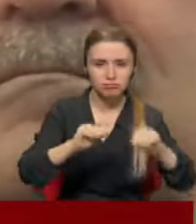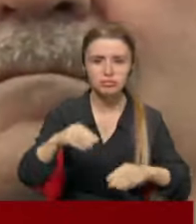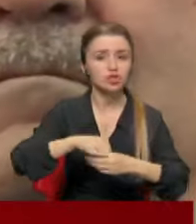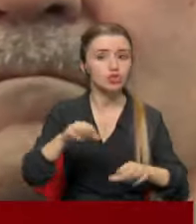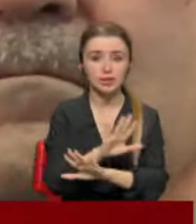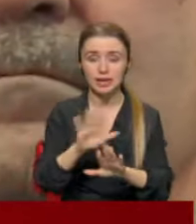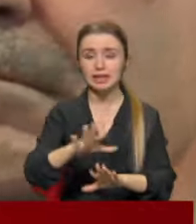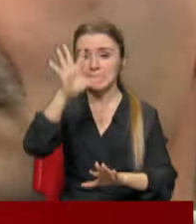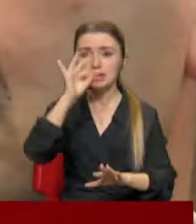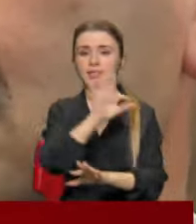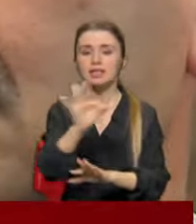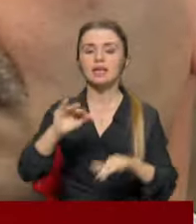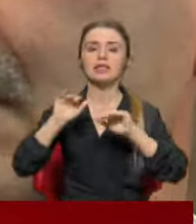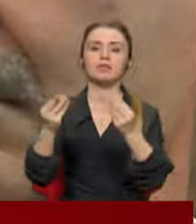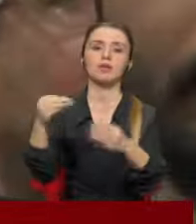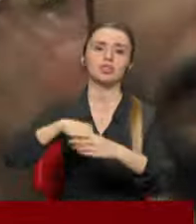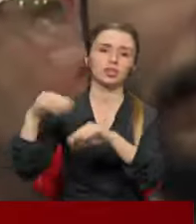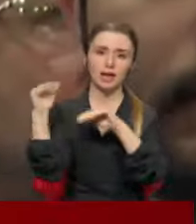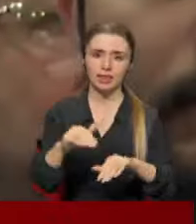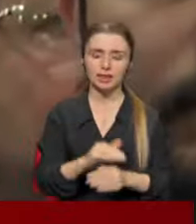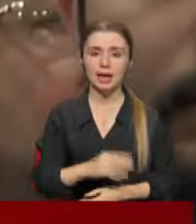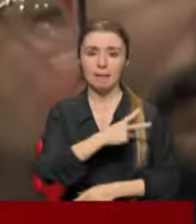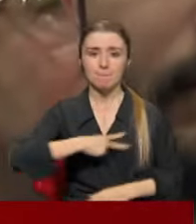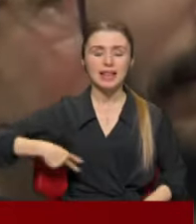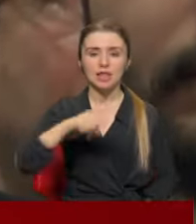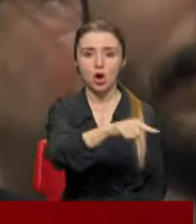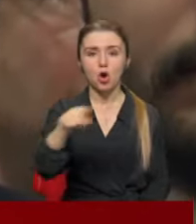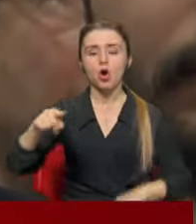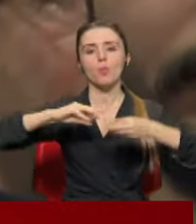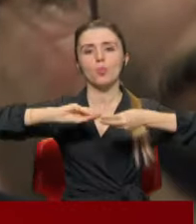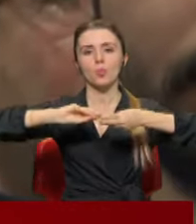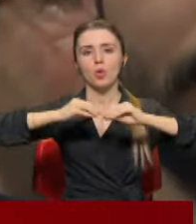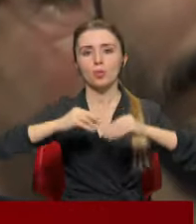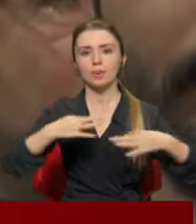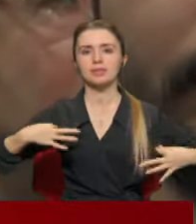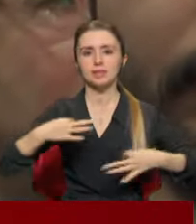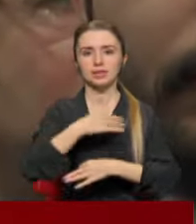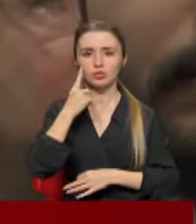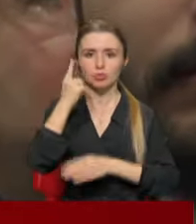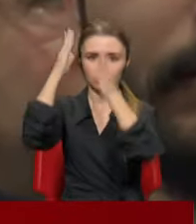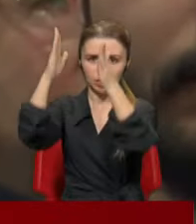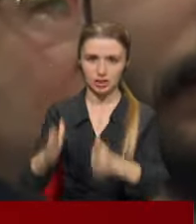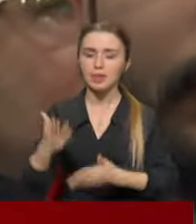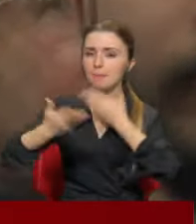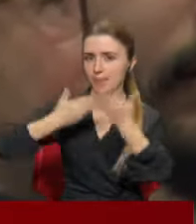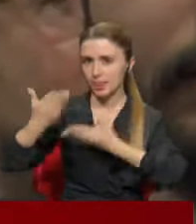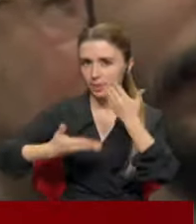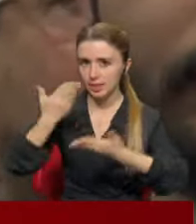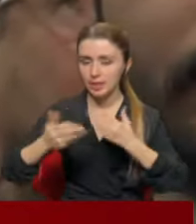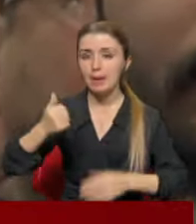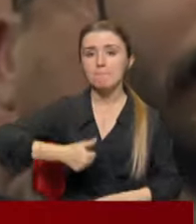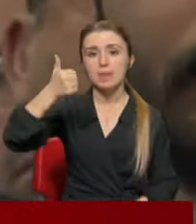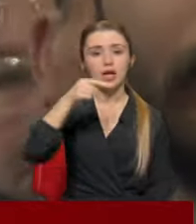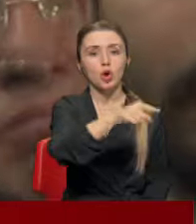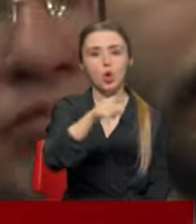değil, kimsesizlerin kimsesi olarak girdik. Belediyelerin sorunları da Sayın Cumhurbaşkanı'na anlatıldı.